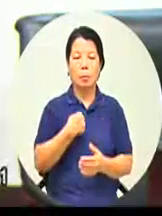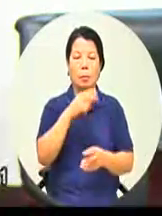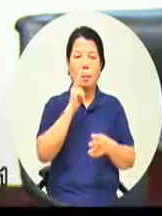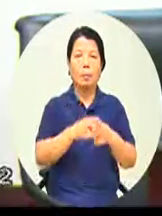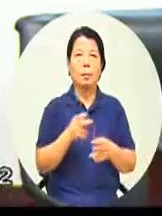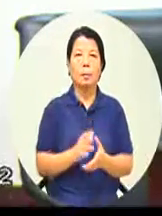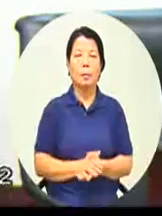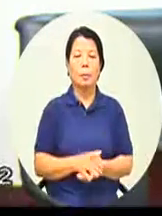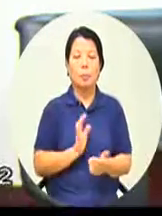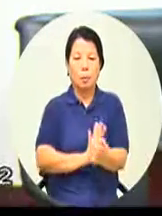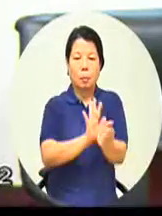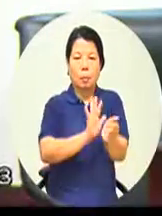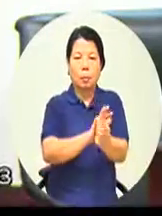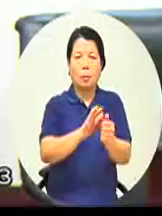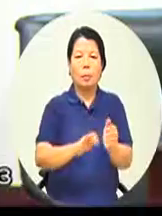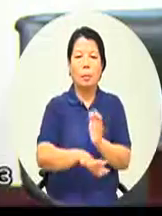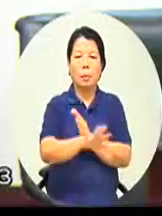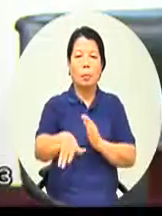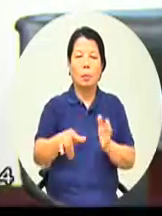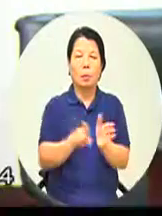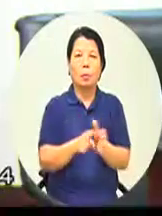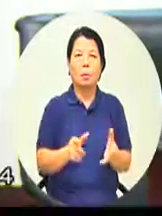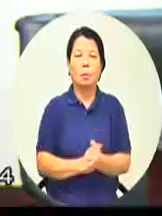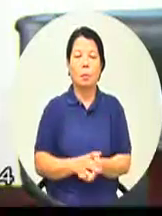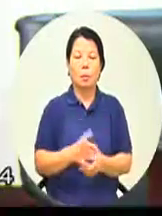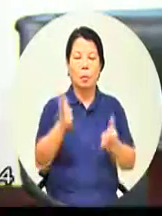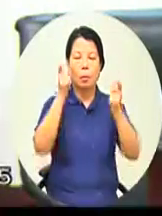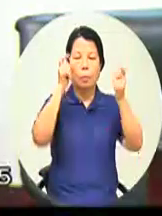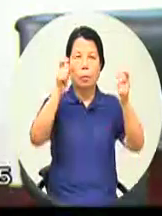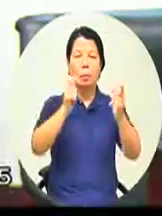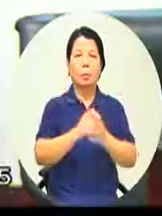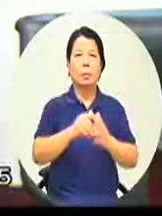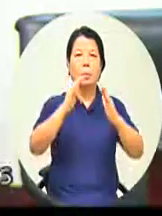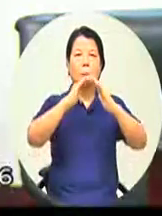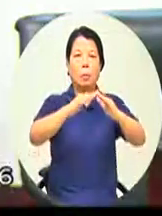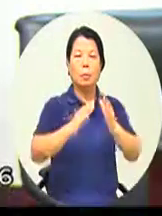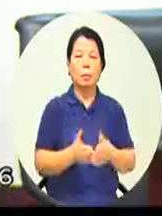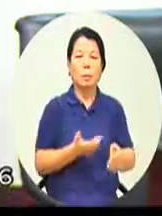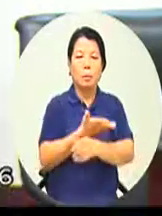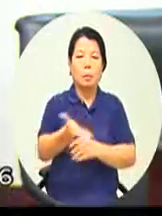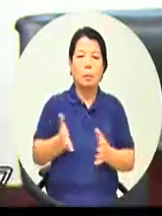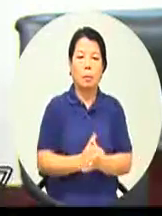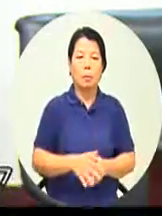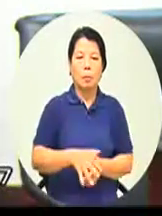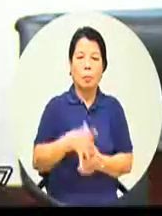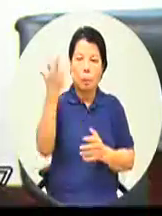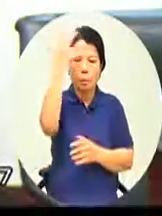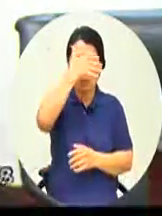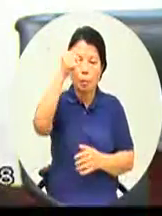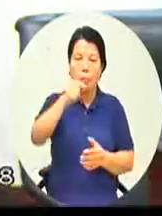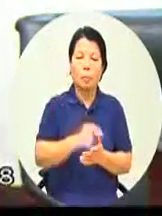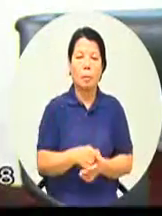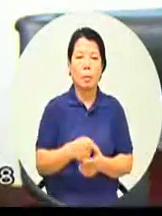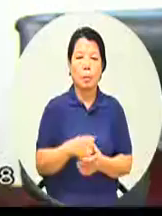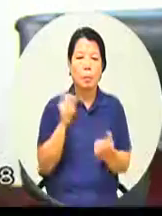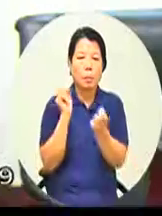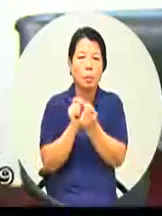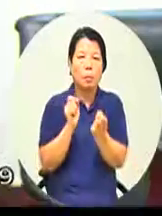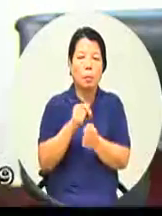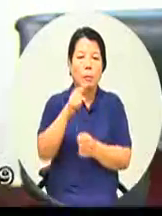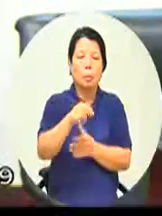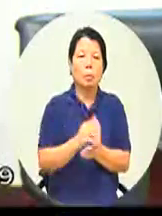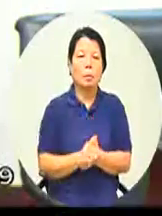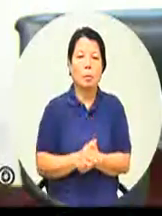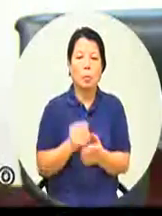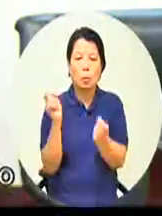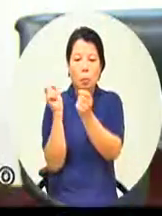这我们来推广的话，我们整个大高雄市，和一寡啊咱的长辈，会当伫将近伫伊的附近，